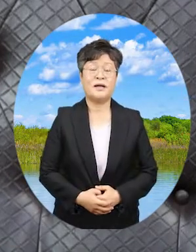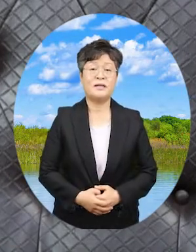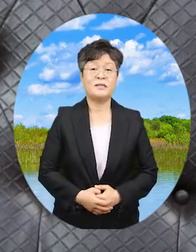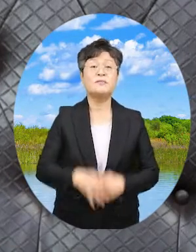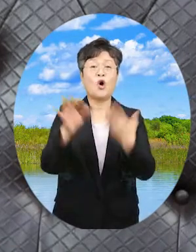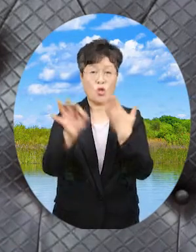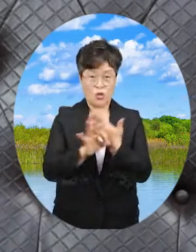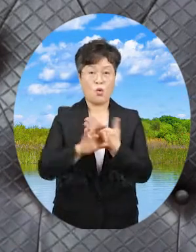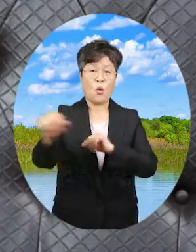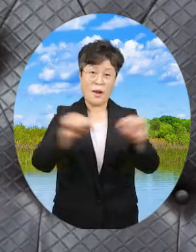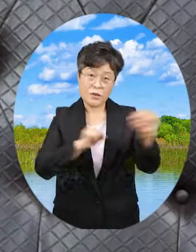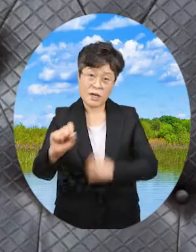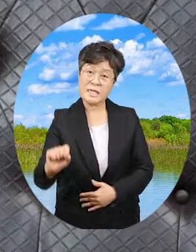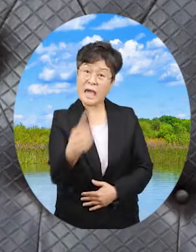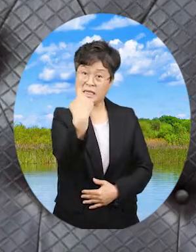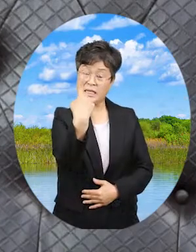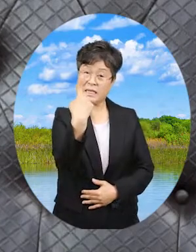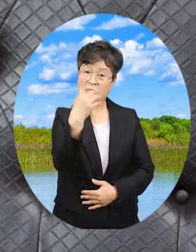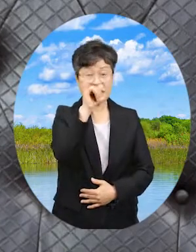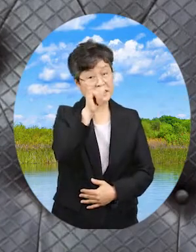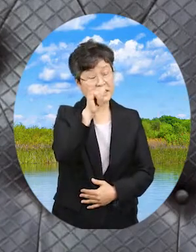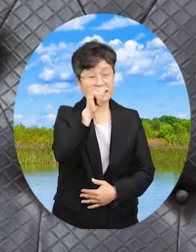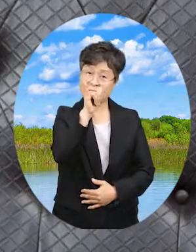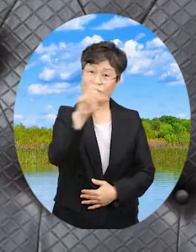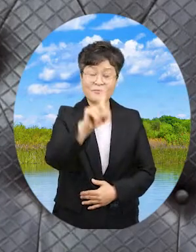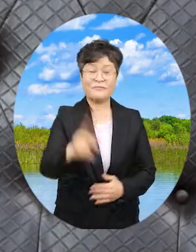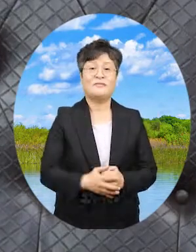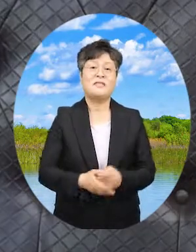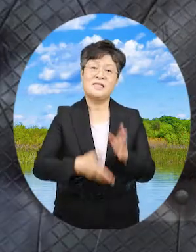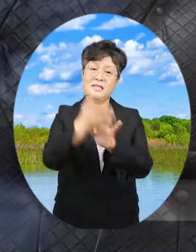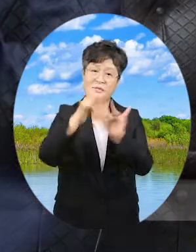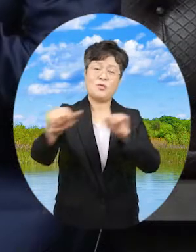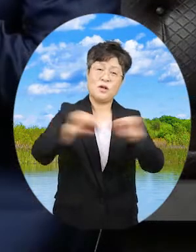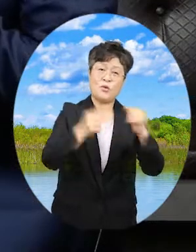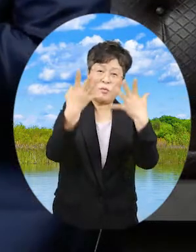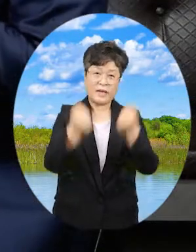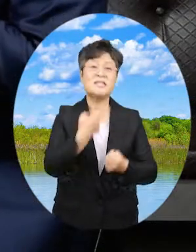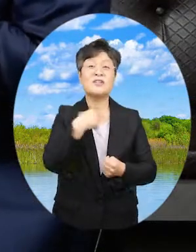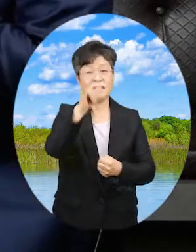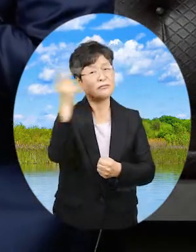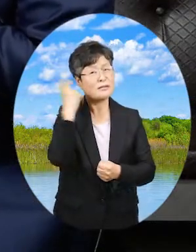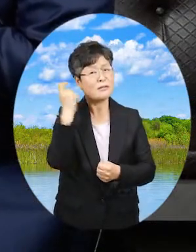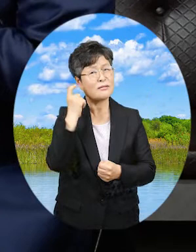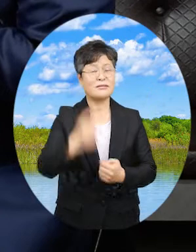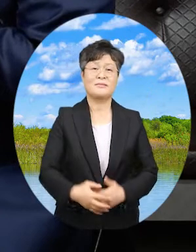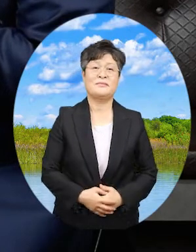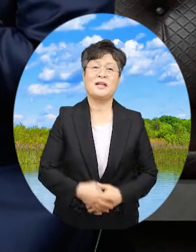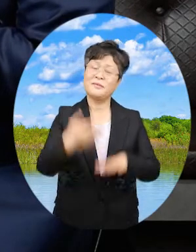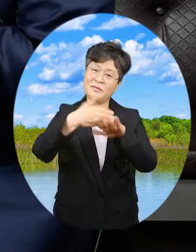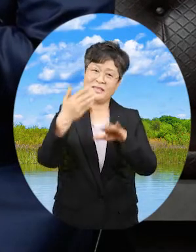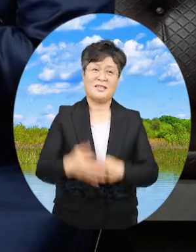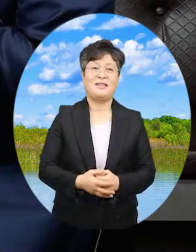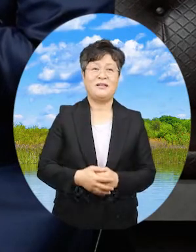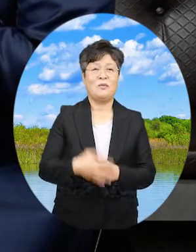취재차 갔다가 거기에 같이 동화가 되면서 시민들하고 고가차도 반대 운동을 하게 되고 뭐 어떻게 엮였는지는